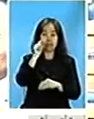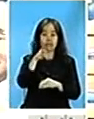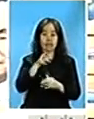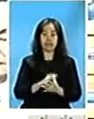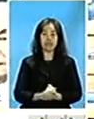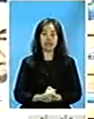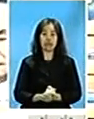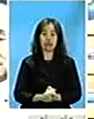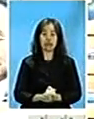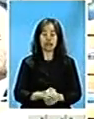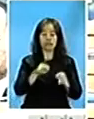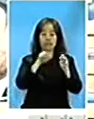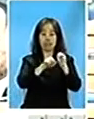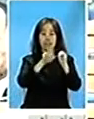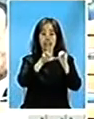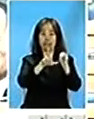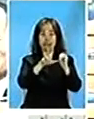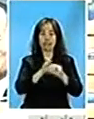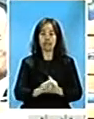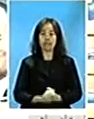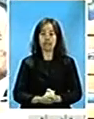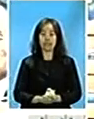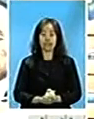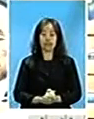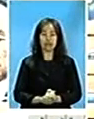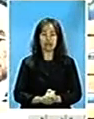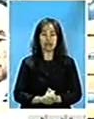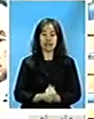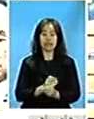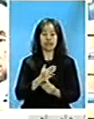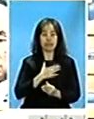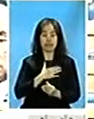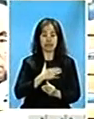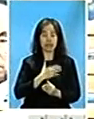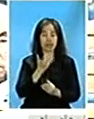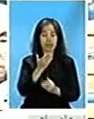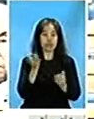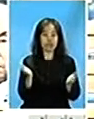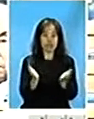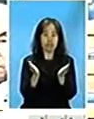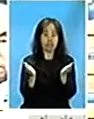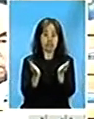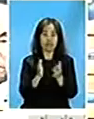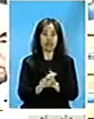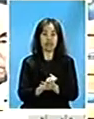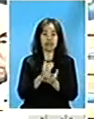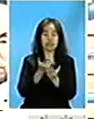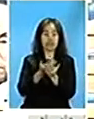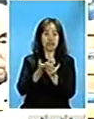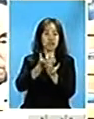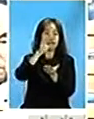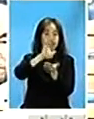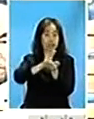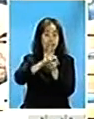มาตรา3ผมว่าขอสนับสนุน งบประมาณ